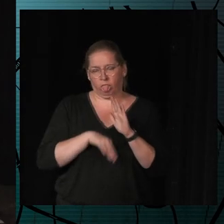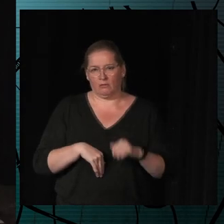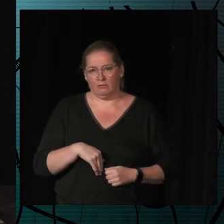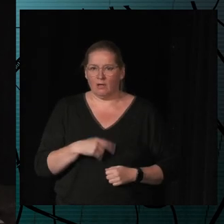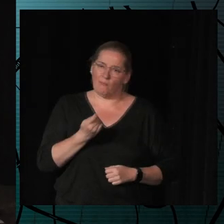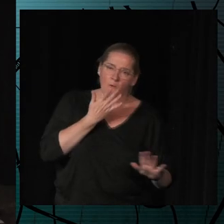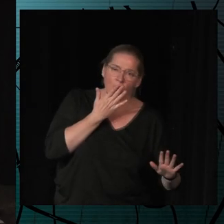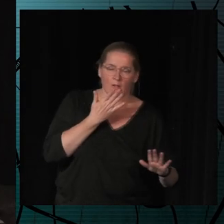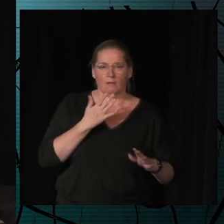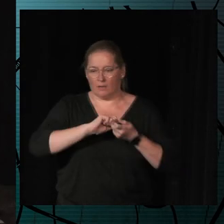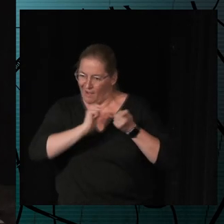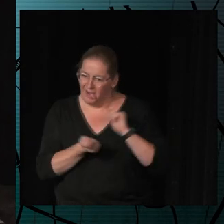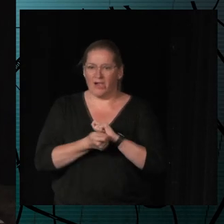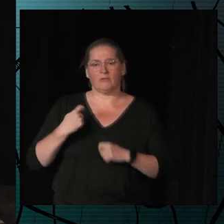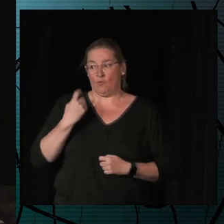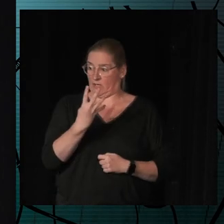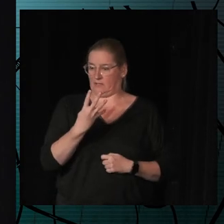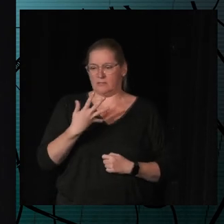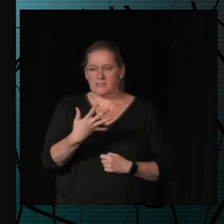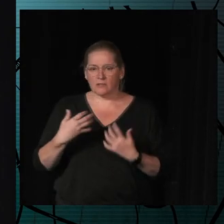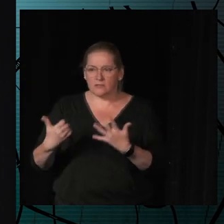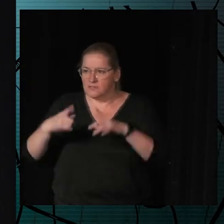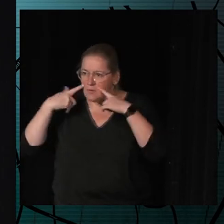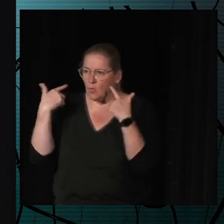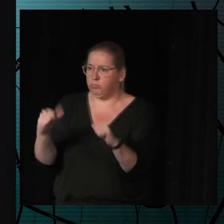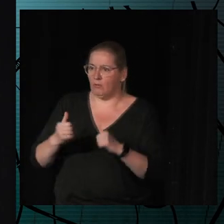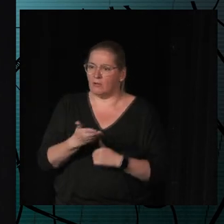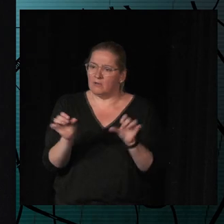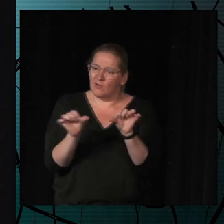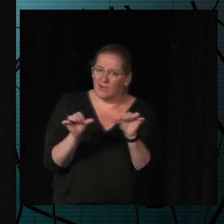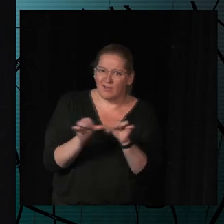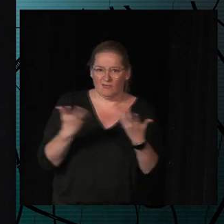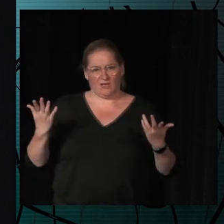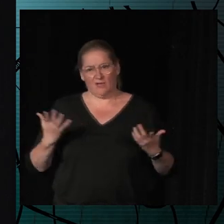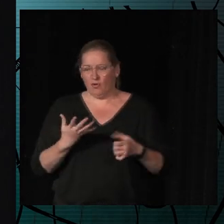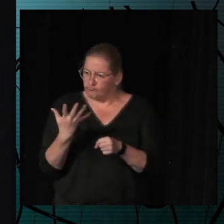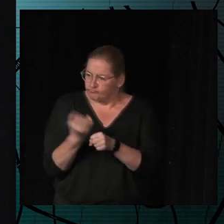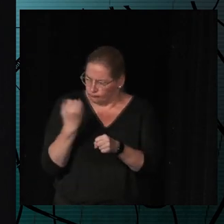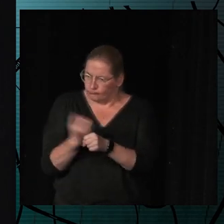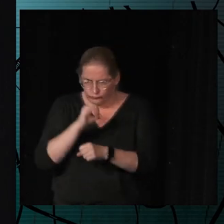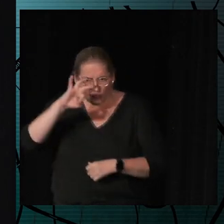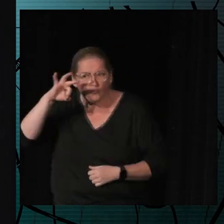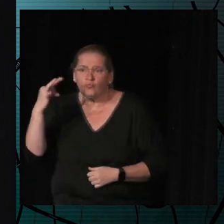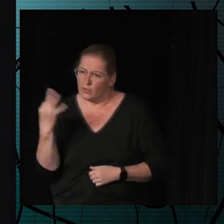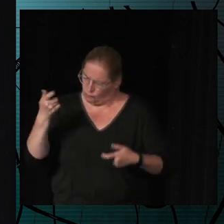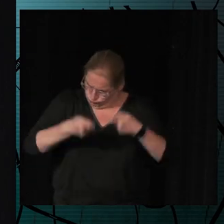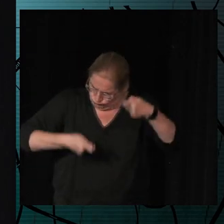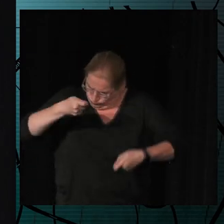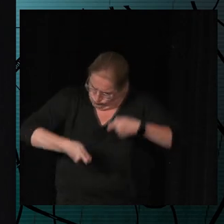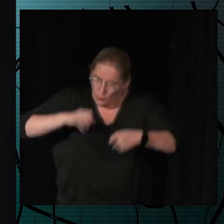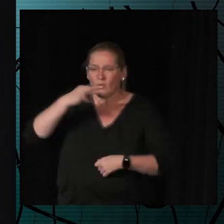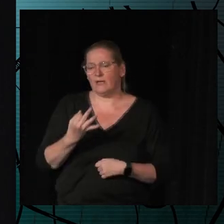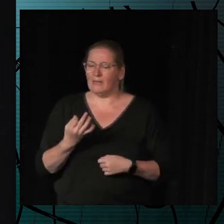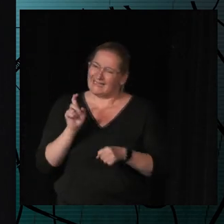représentation Resident Evil 4 5 6 on sent que les succès sont là en terme de de vente mais les